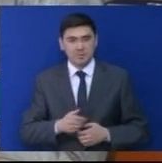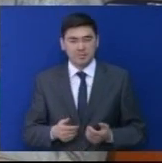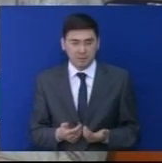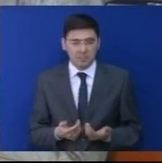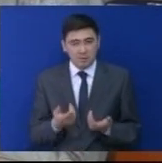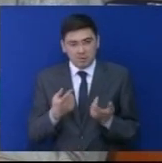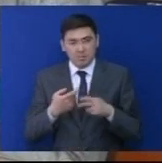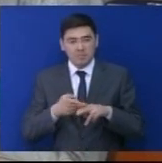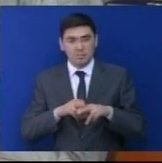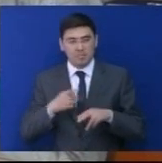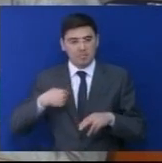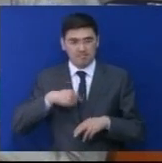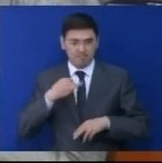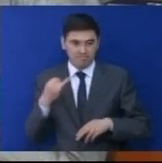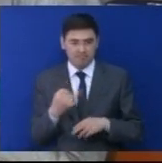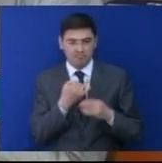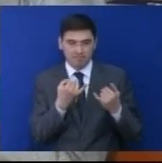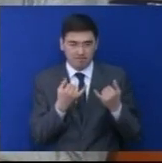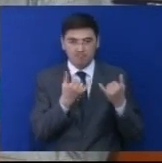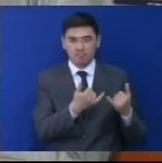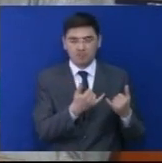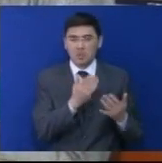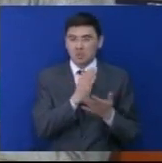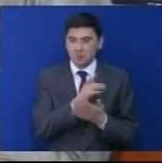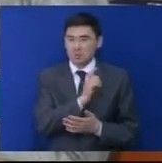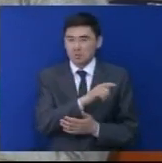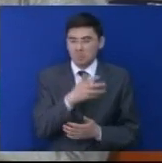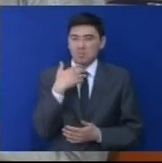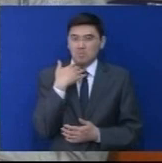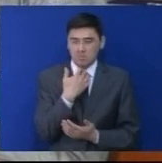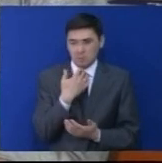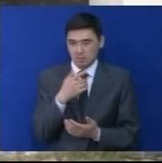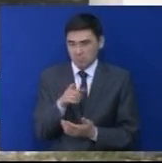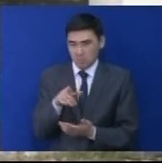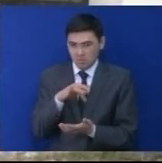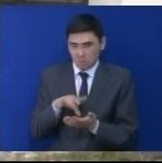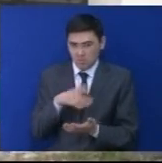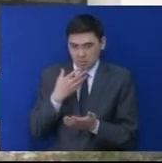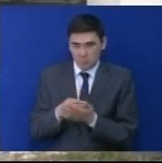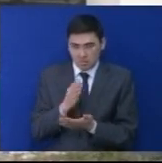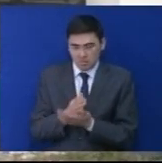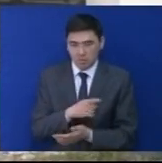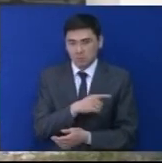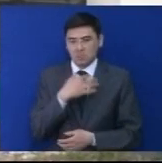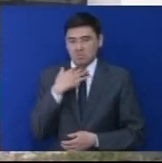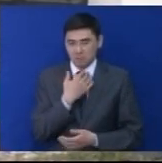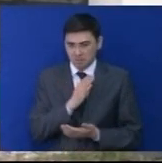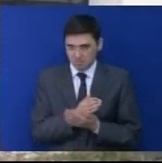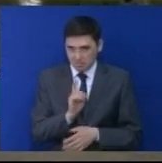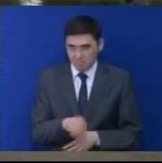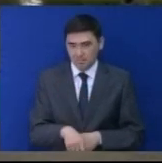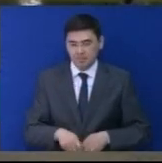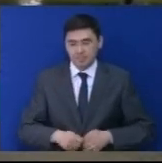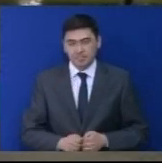что заинтересовывает людей, они даже удивляются, некоторые люди, неужели у нас это есть в городе. Напомню, что в начале года при городском